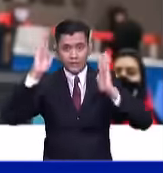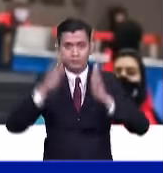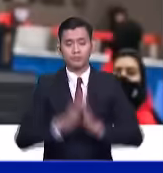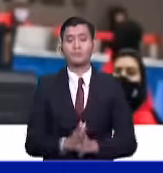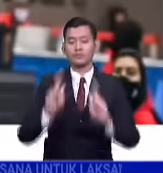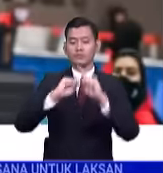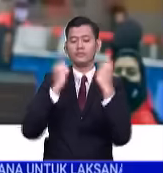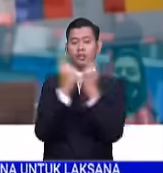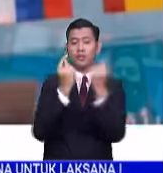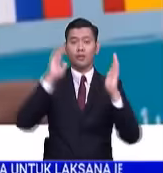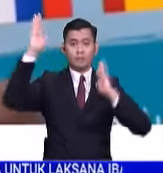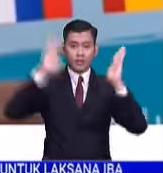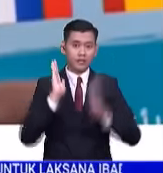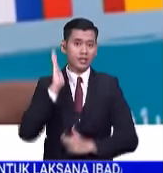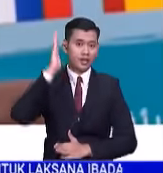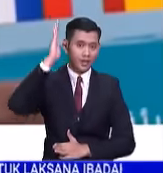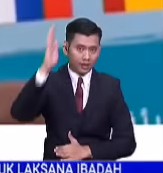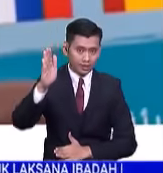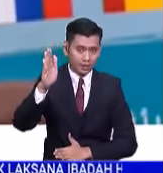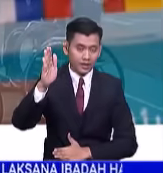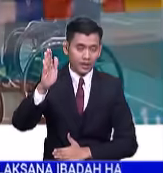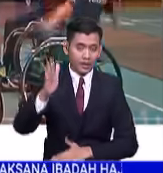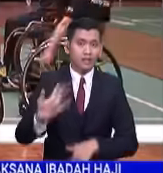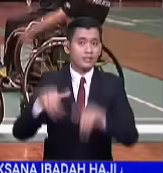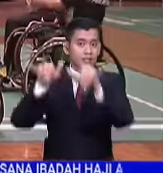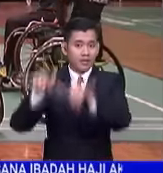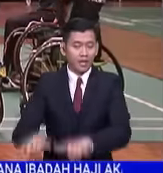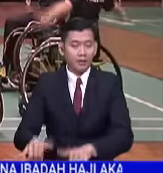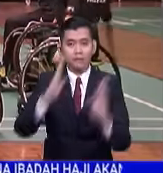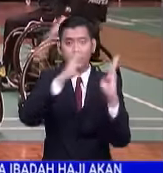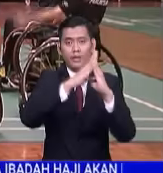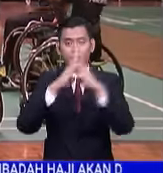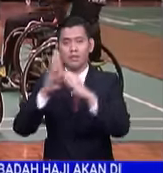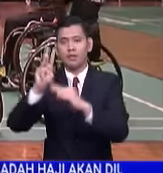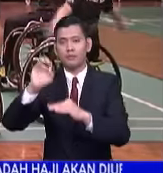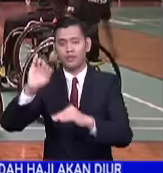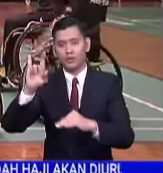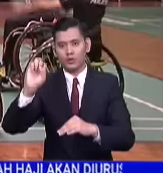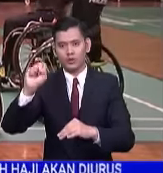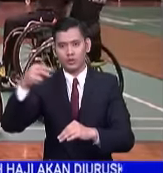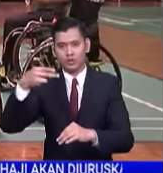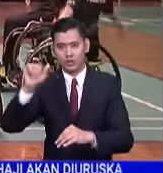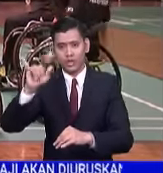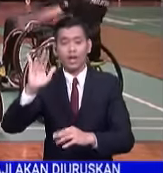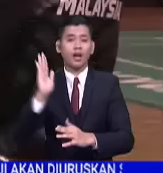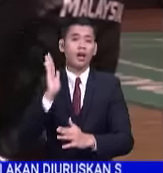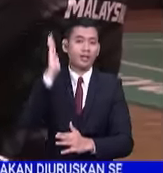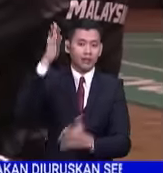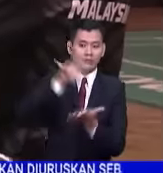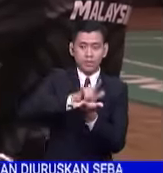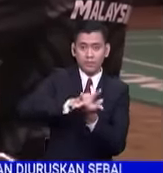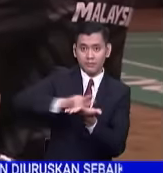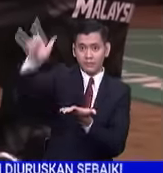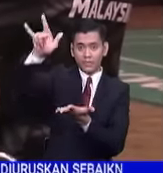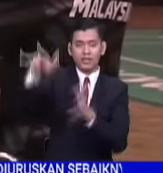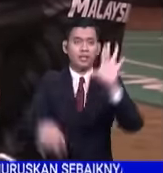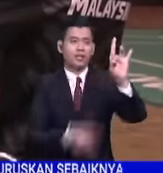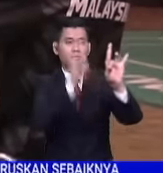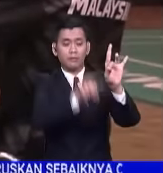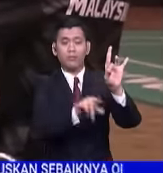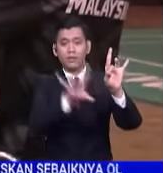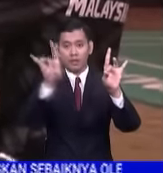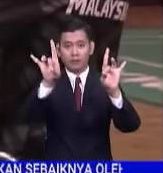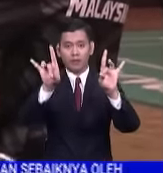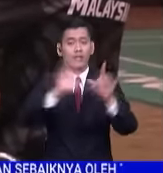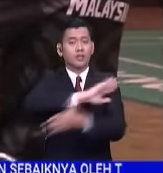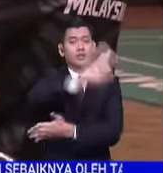Kontijen negara difahamkan akan berkampung di Bandar Miyoshi City dari jeda berlepas pada 8 Ogos depan. Sementara itu, Megat turut